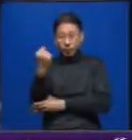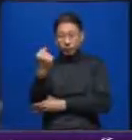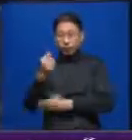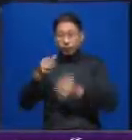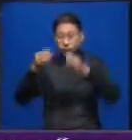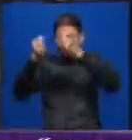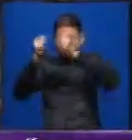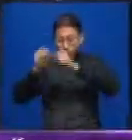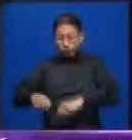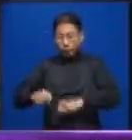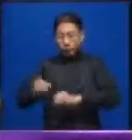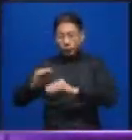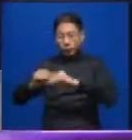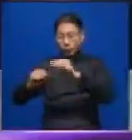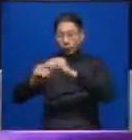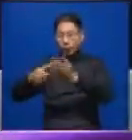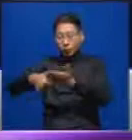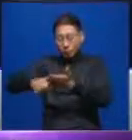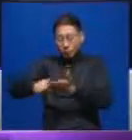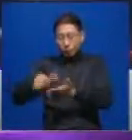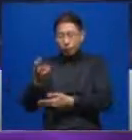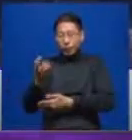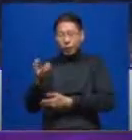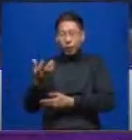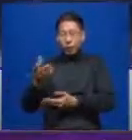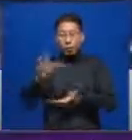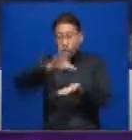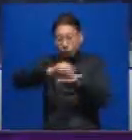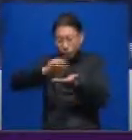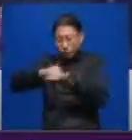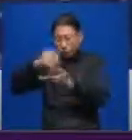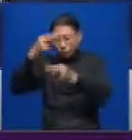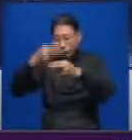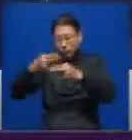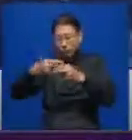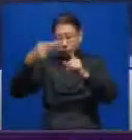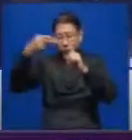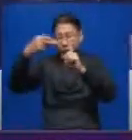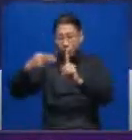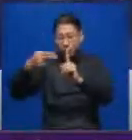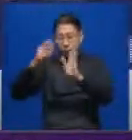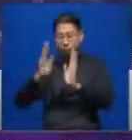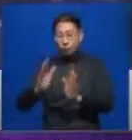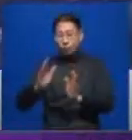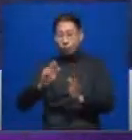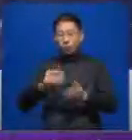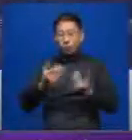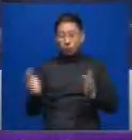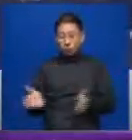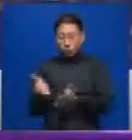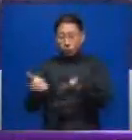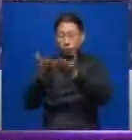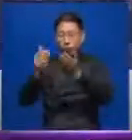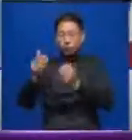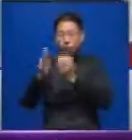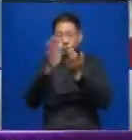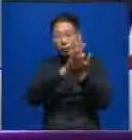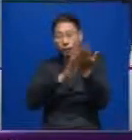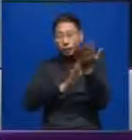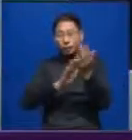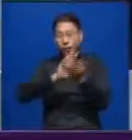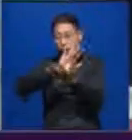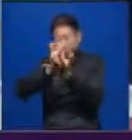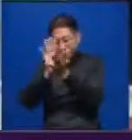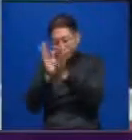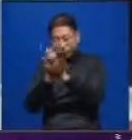การรับจำนำข้าวโดยได้รวบรวมรายชื่อประชาชนหนึ่งหมื่นรายชื่อรณรงค์ให้ประชาชนปฏิรูปบ้านเมืองพร้อม